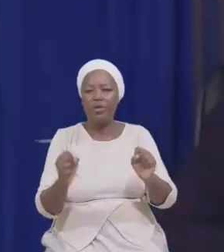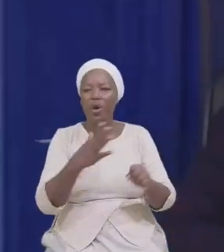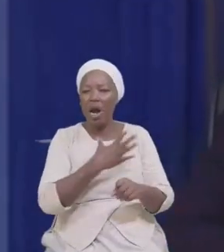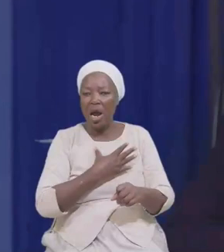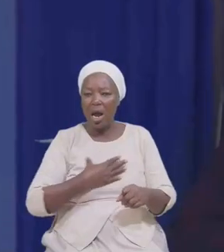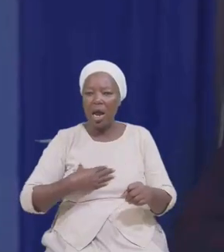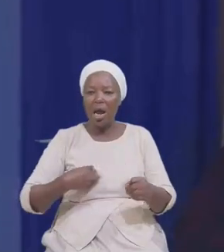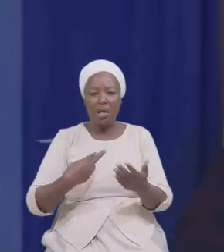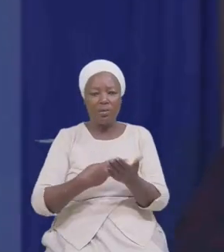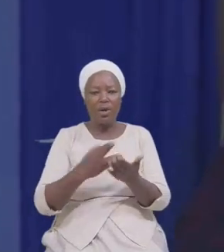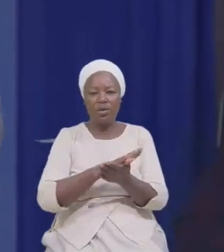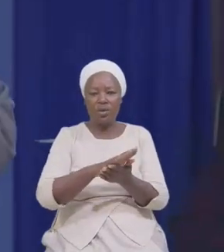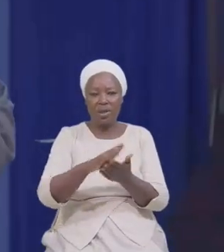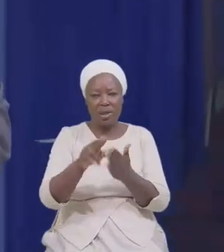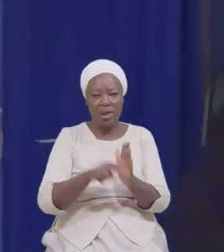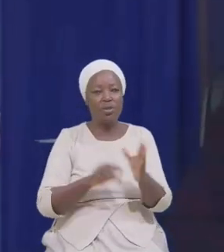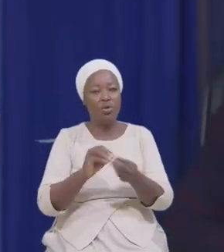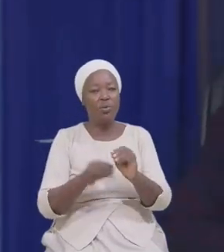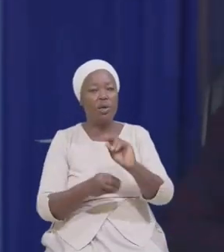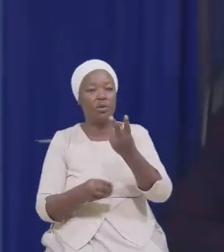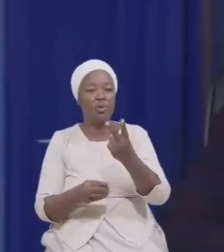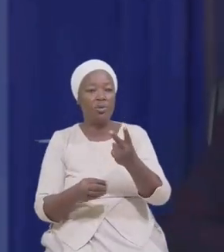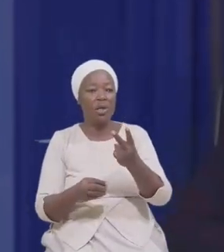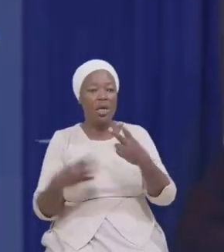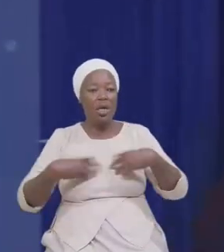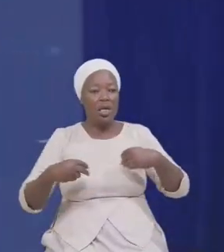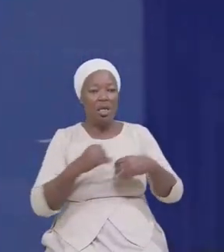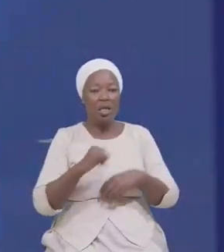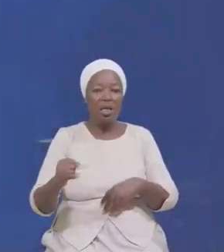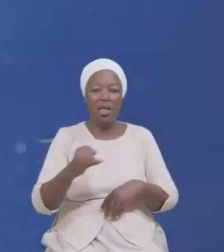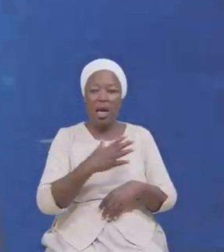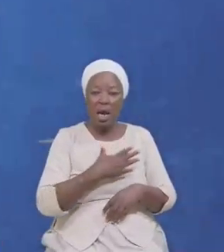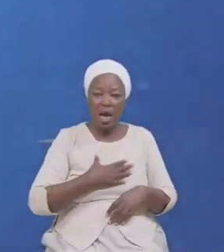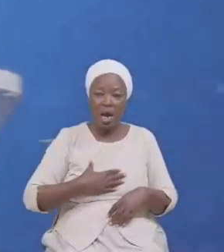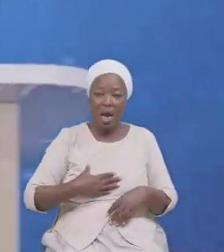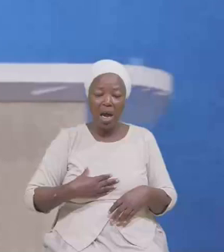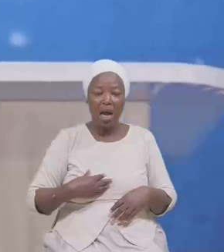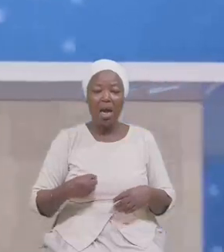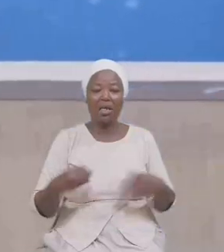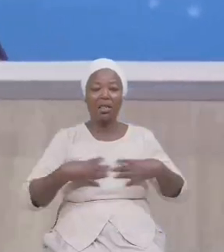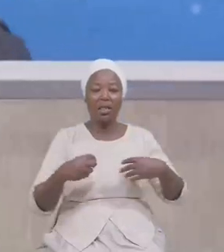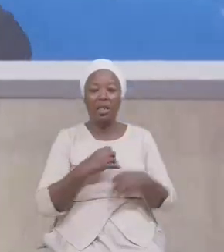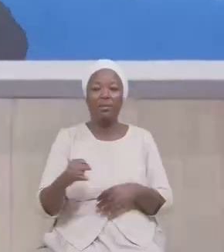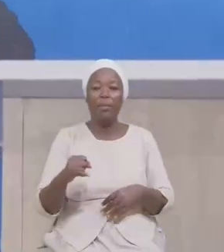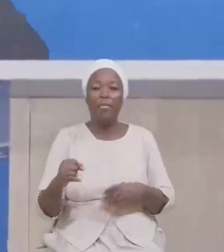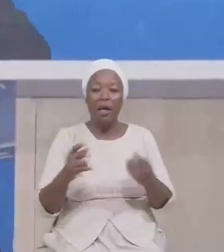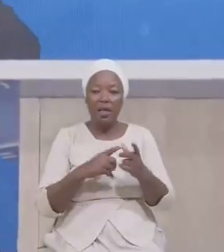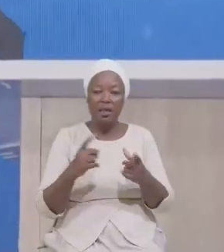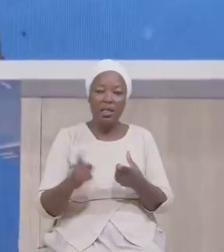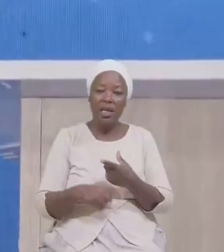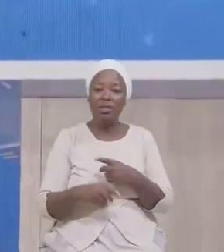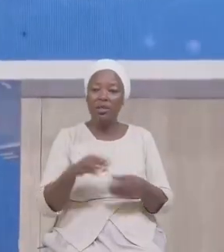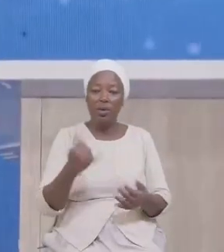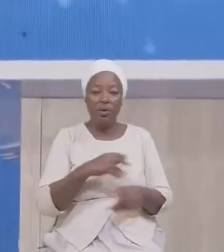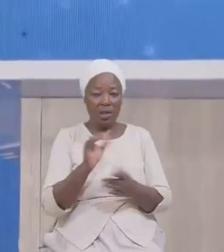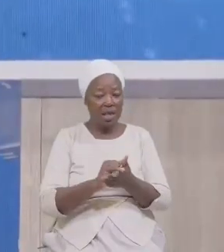la justice. Deuxièmement, il y a la guérison et le rétablissement. quand nous avons la guérison, il